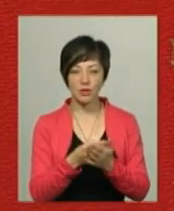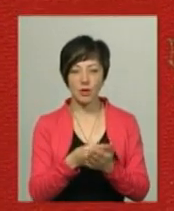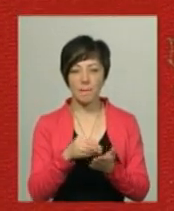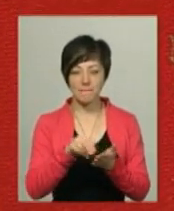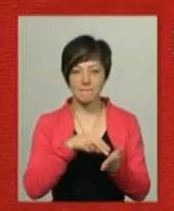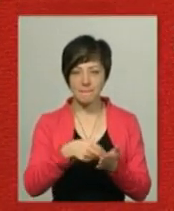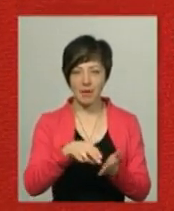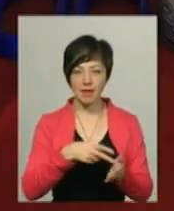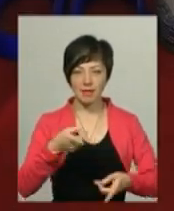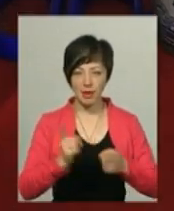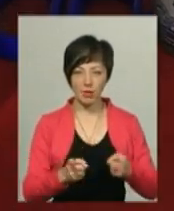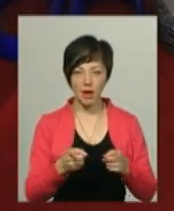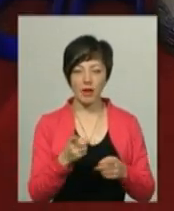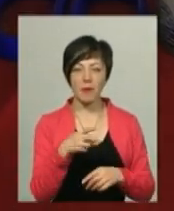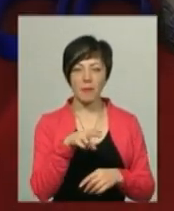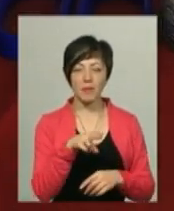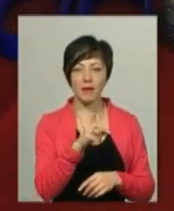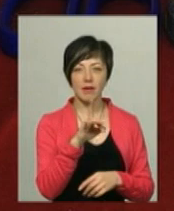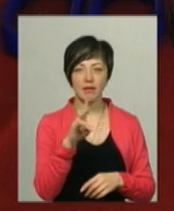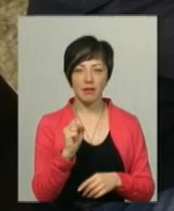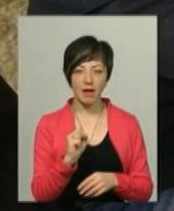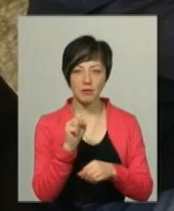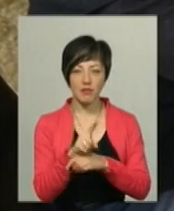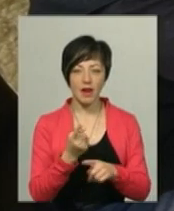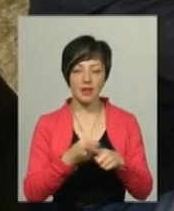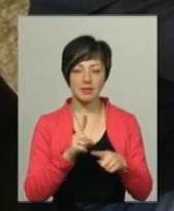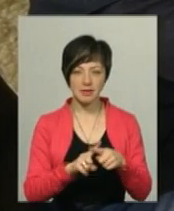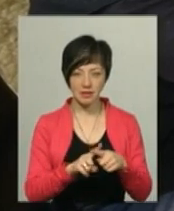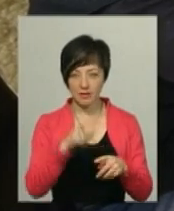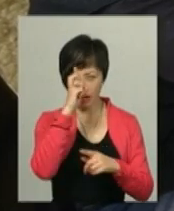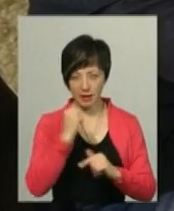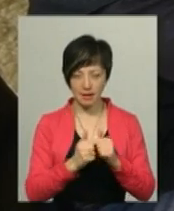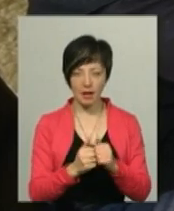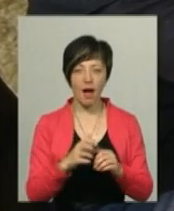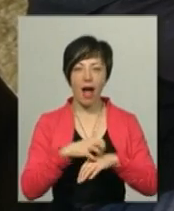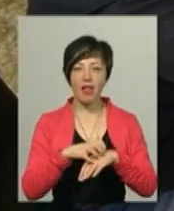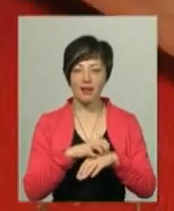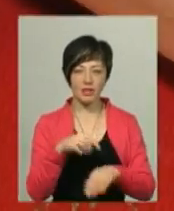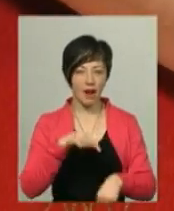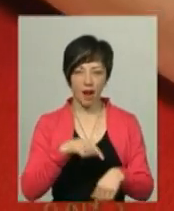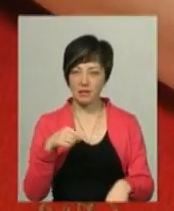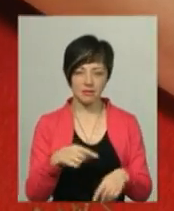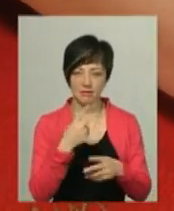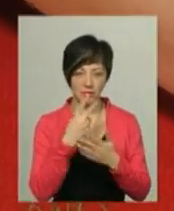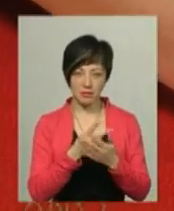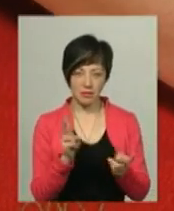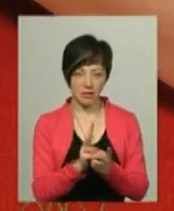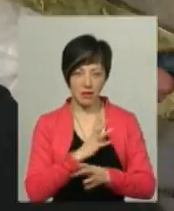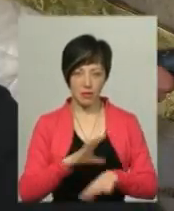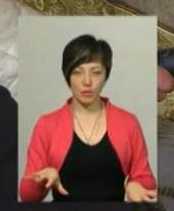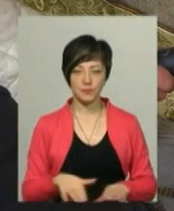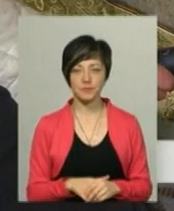пастою з натуральної хни, яку замовляє в країнах, де росте цей кущ. За її словами, алергічних реакцій на такий матеріал вона не зустрічала.